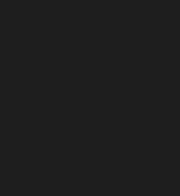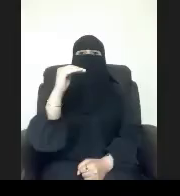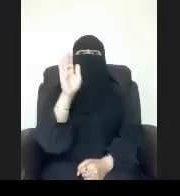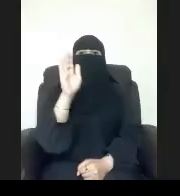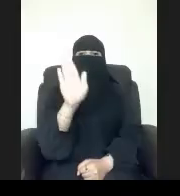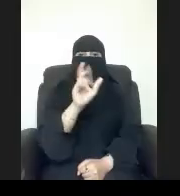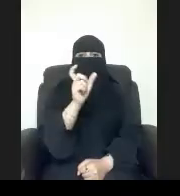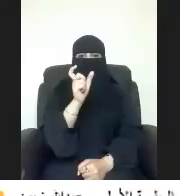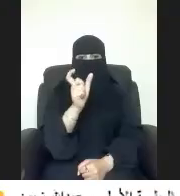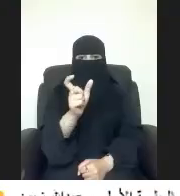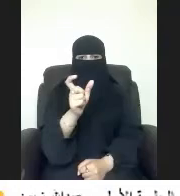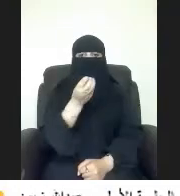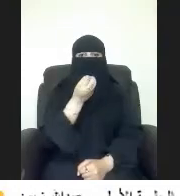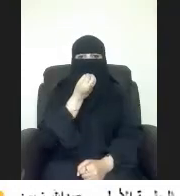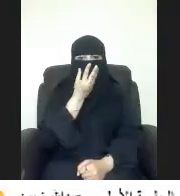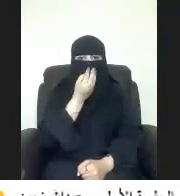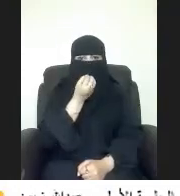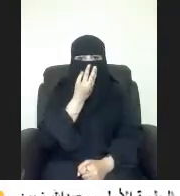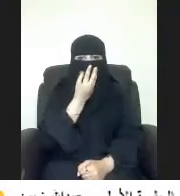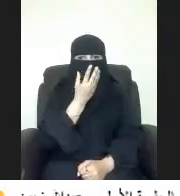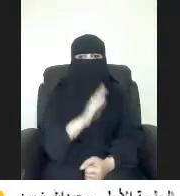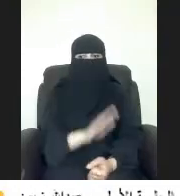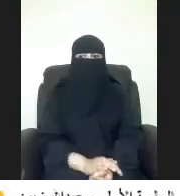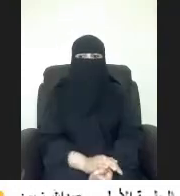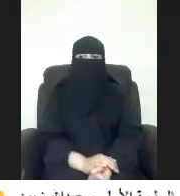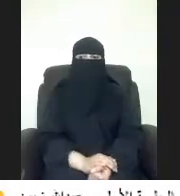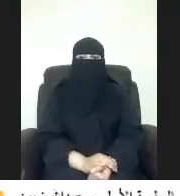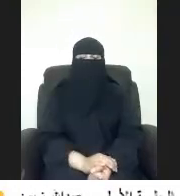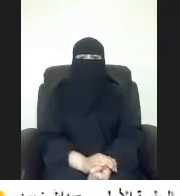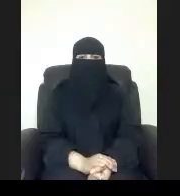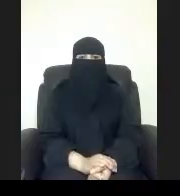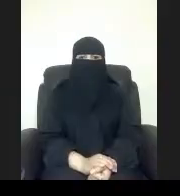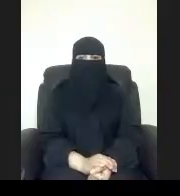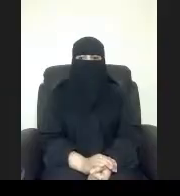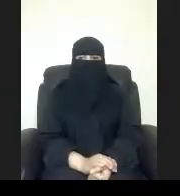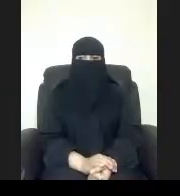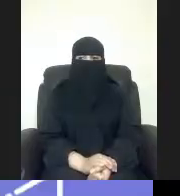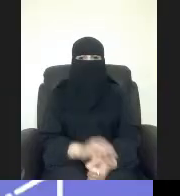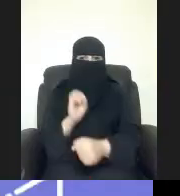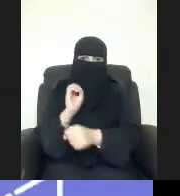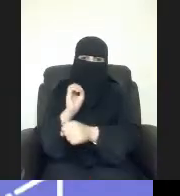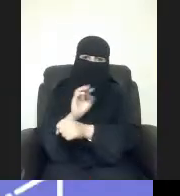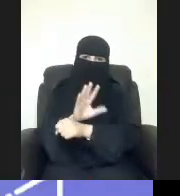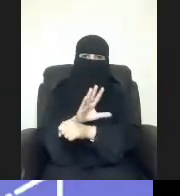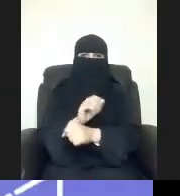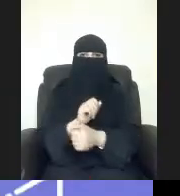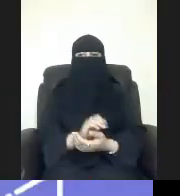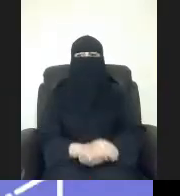استاذنكم شاركنا الدكتور حسن الزهراني مشكورا في عرضه حول